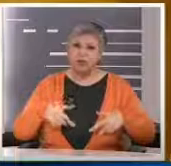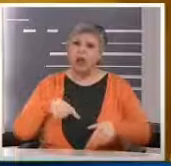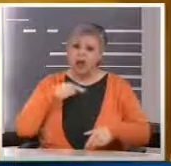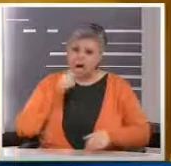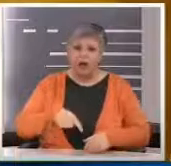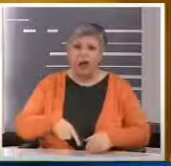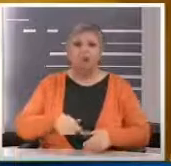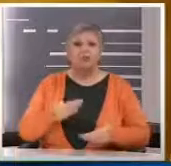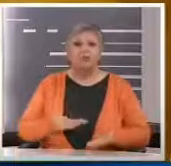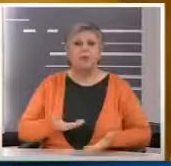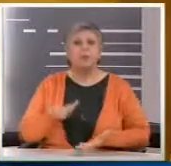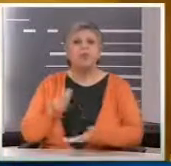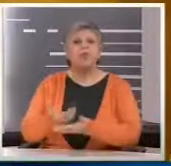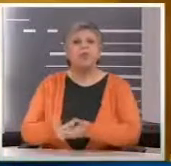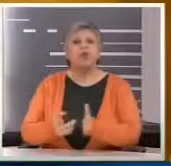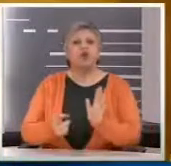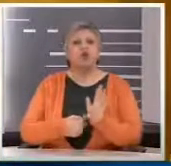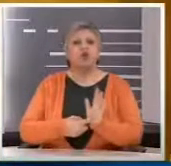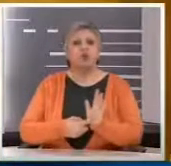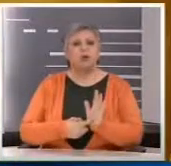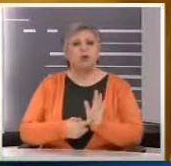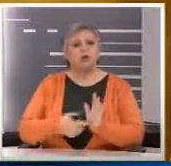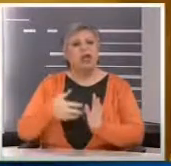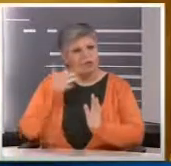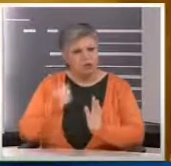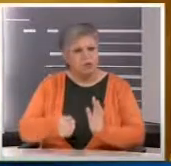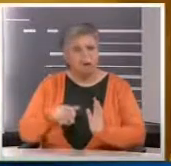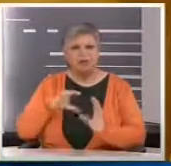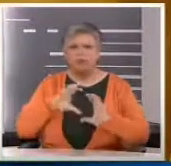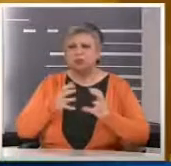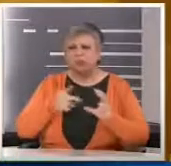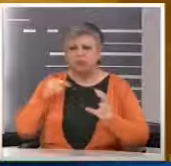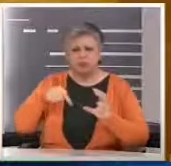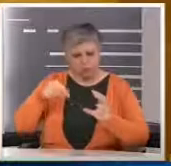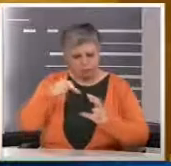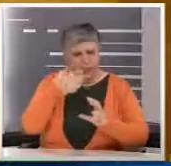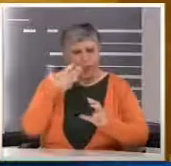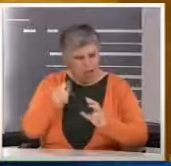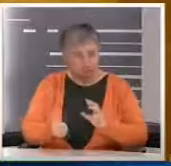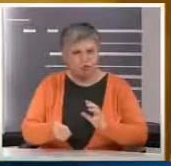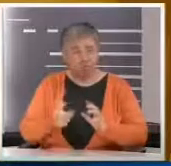δυνατότητα και που είναι θεσμοθετημένη σε όλες τις χώρες του κόσμου και το γνωρίζουν.